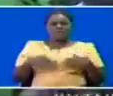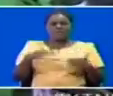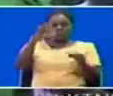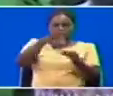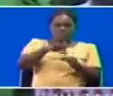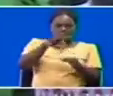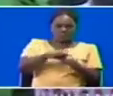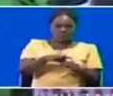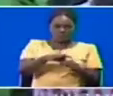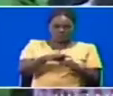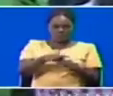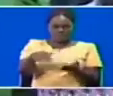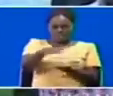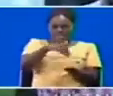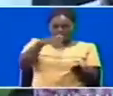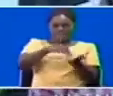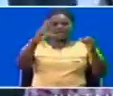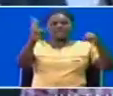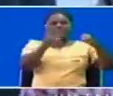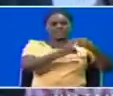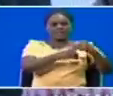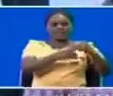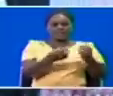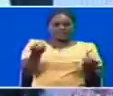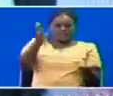kwa kituo saba za kupiga kura. Wasajili kura